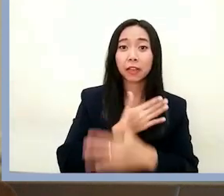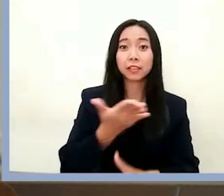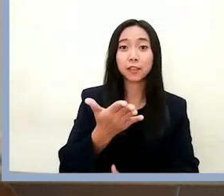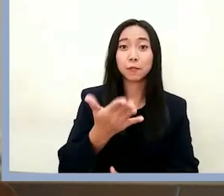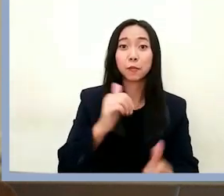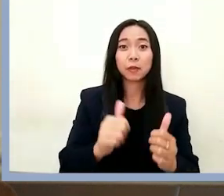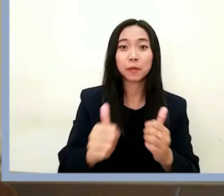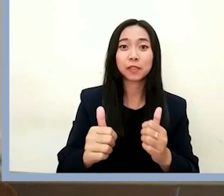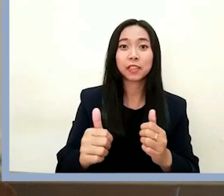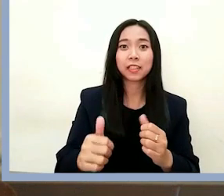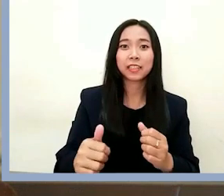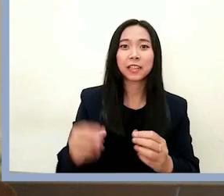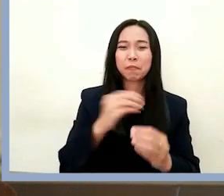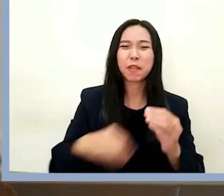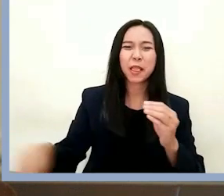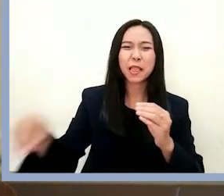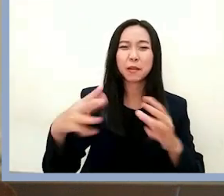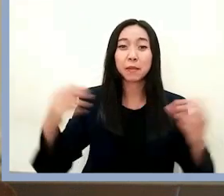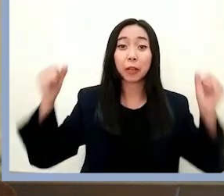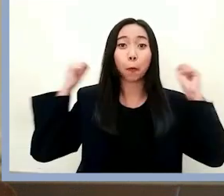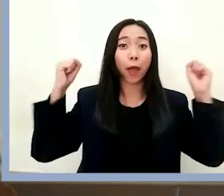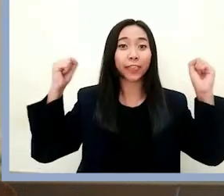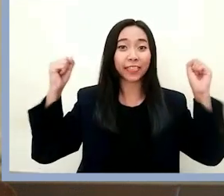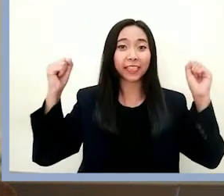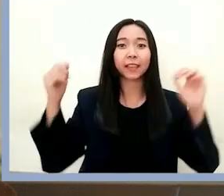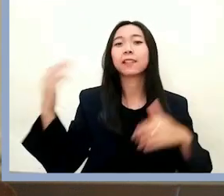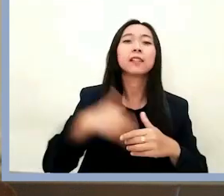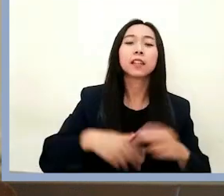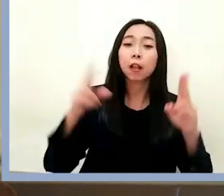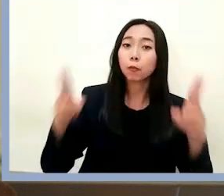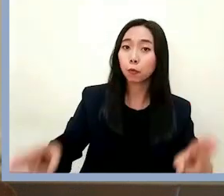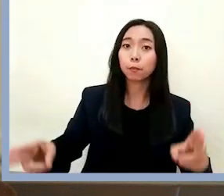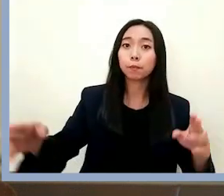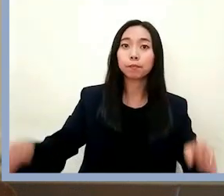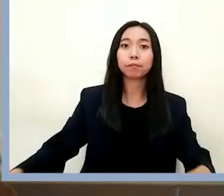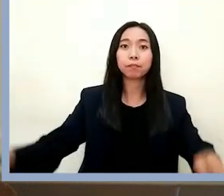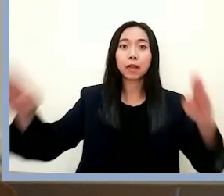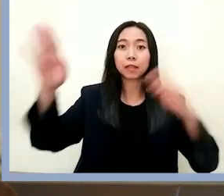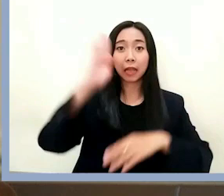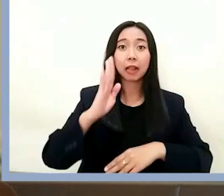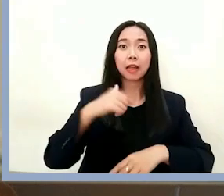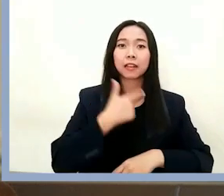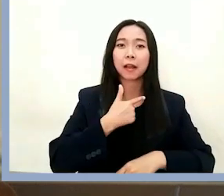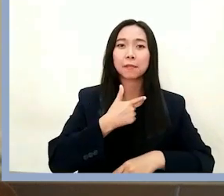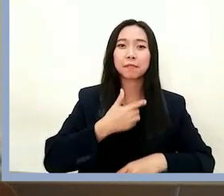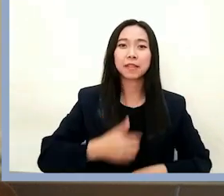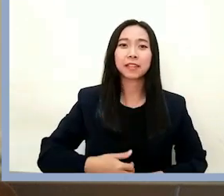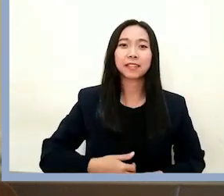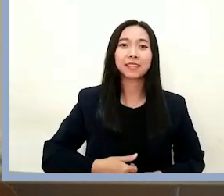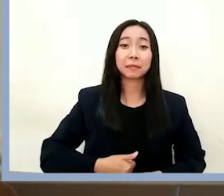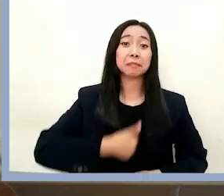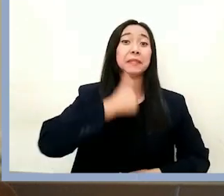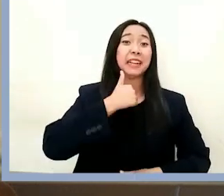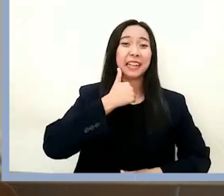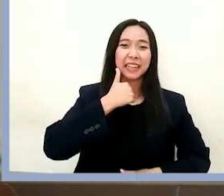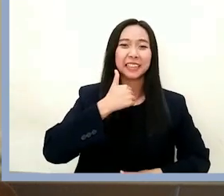yang lain makin kuat diantara kamu sehingga dalam jemaat-jemaat Allah kami sendiri bermegah tentang kamu karena